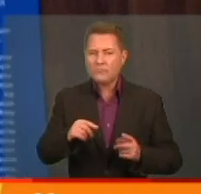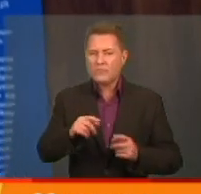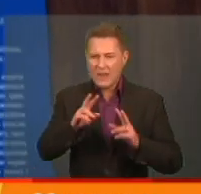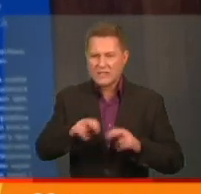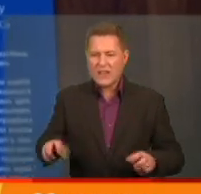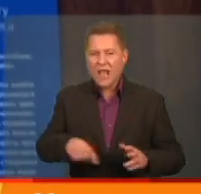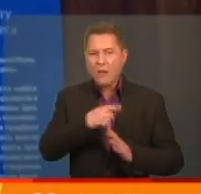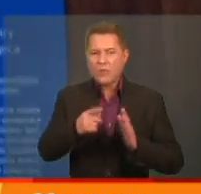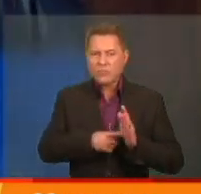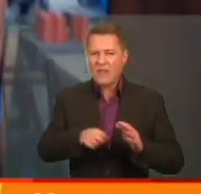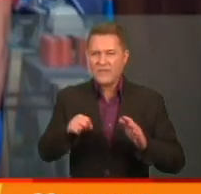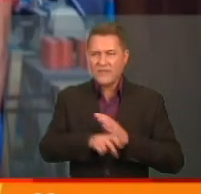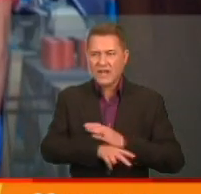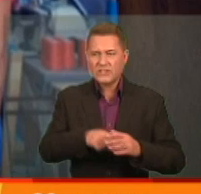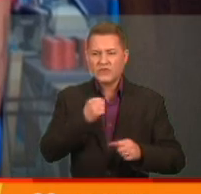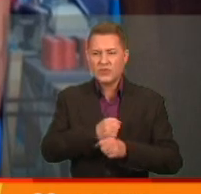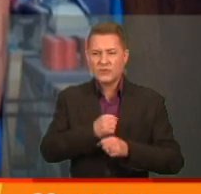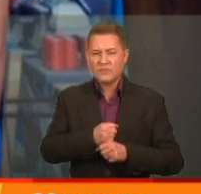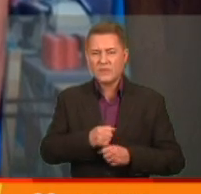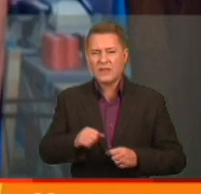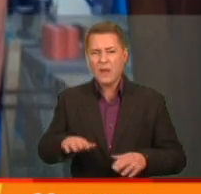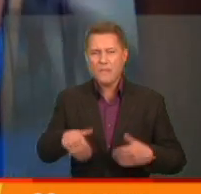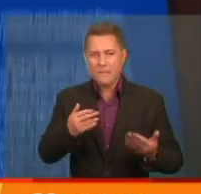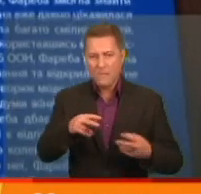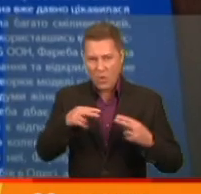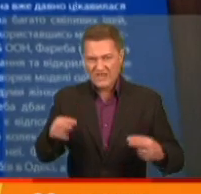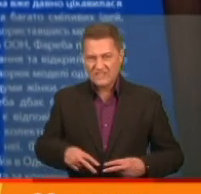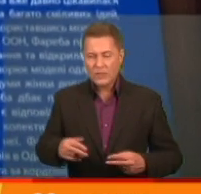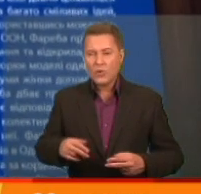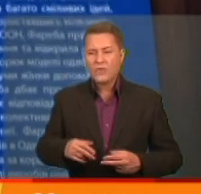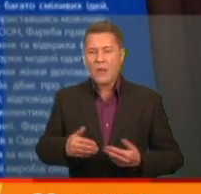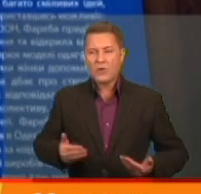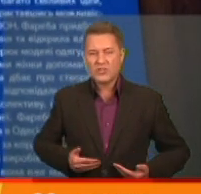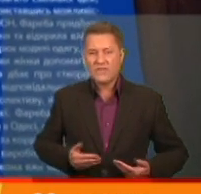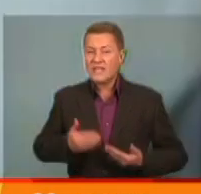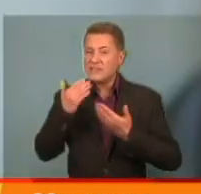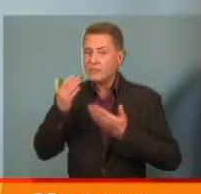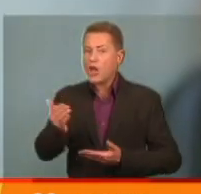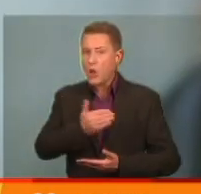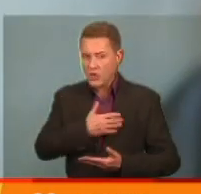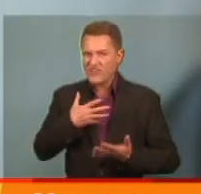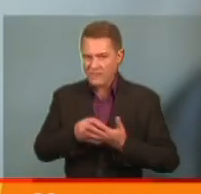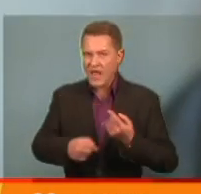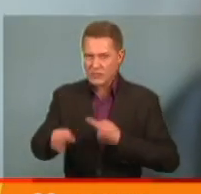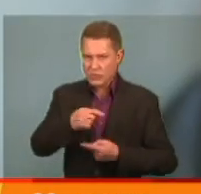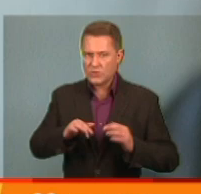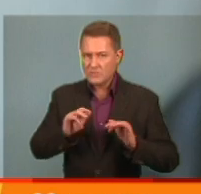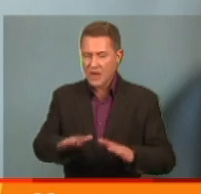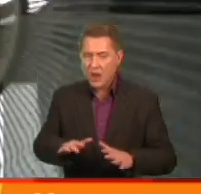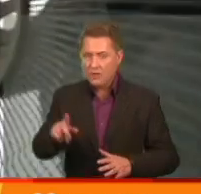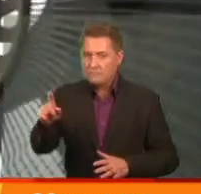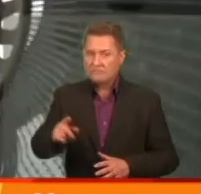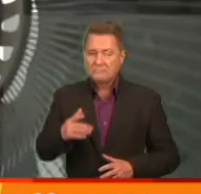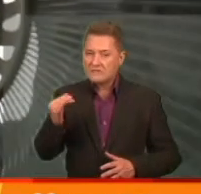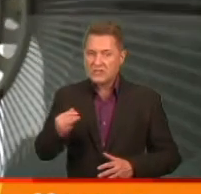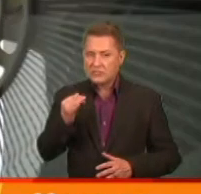Їй зробили посвідку на проживання і запитали, а чи хоче почати власну справу. Її історія так зворушила ООНівців,